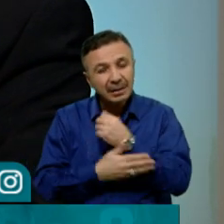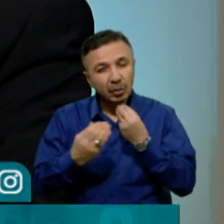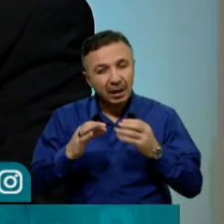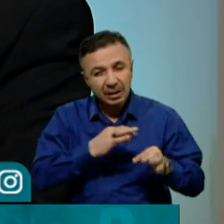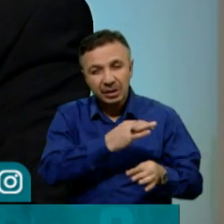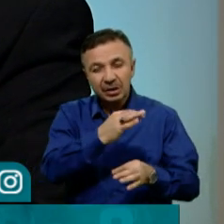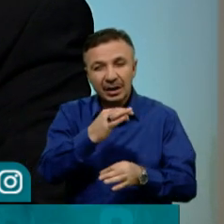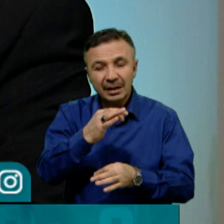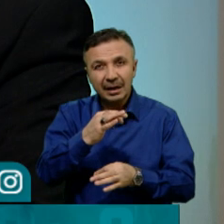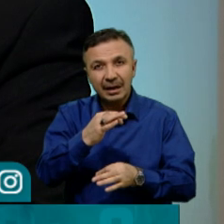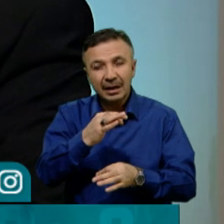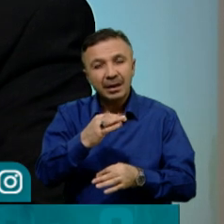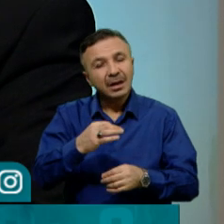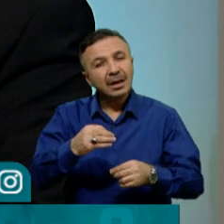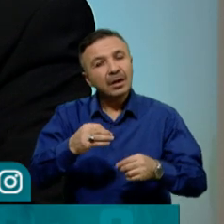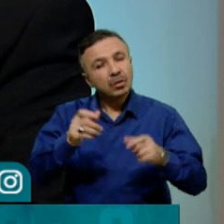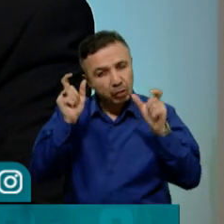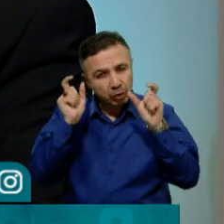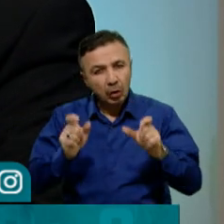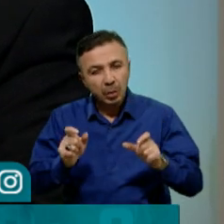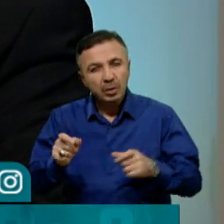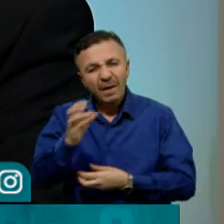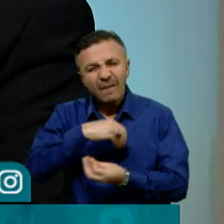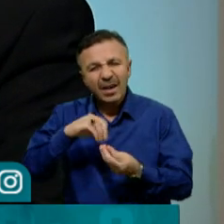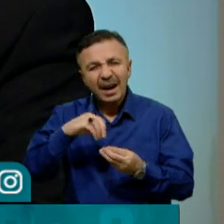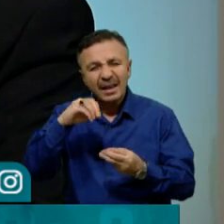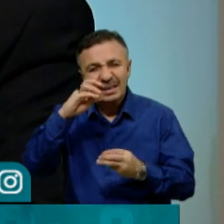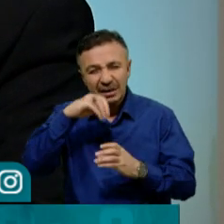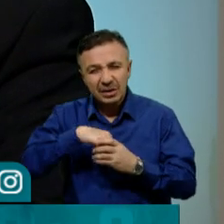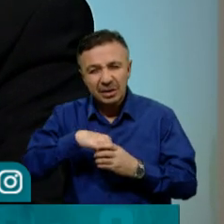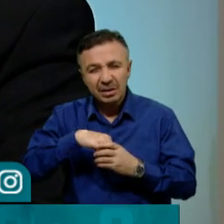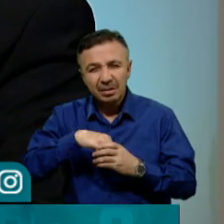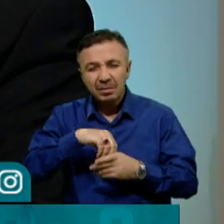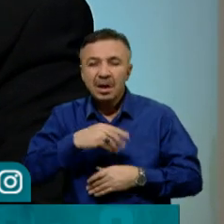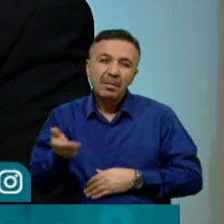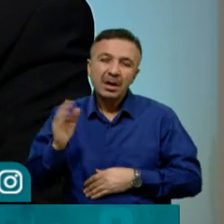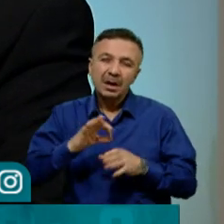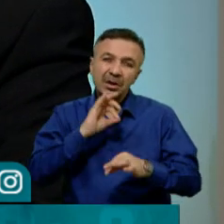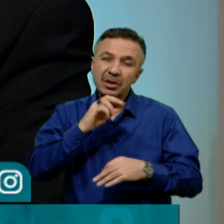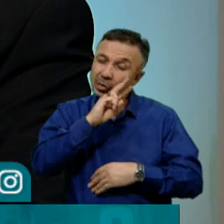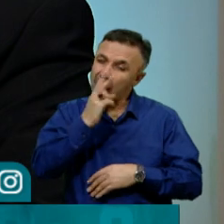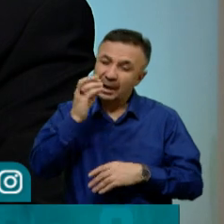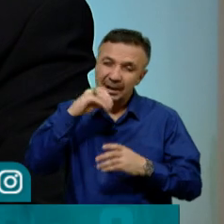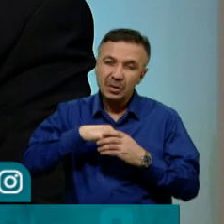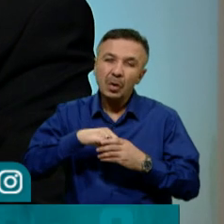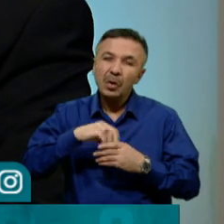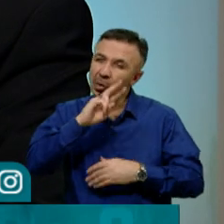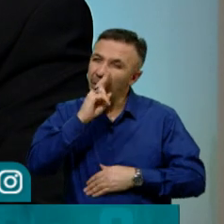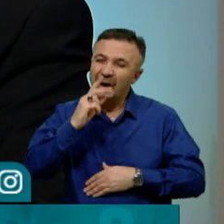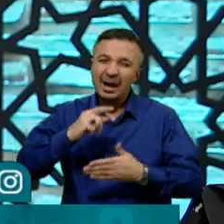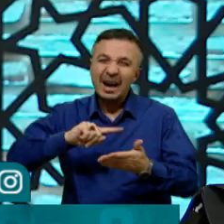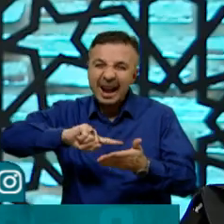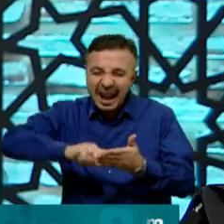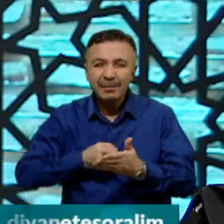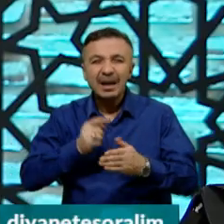gerekir faiz Çünkü kimseye kefil olmamalı veya bir başkasının Günay için o günahın altına imza atmamalıdır